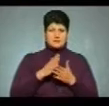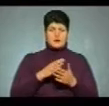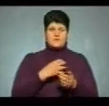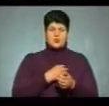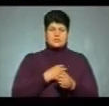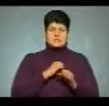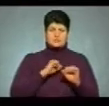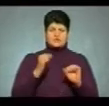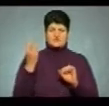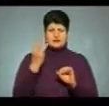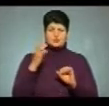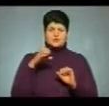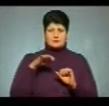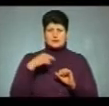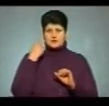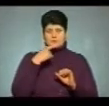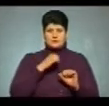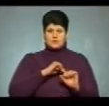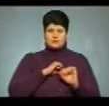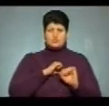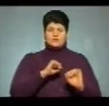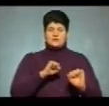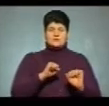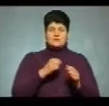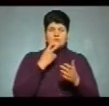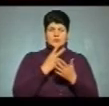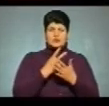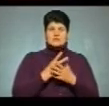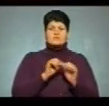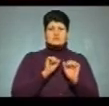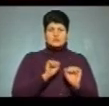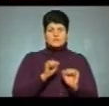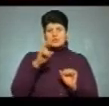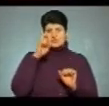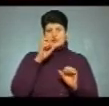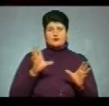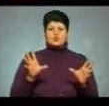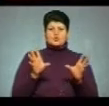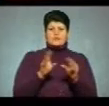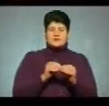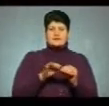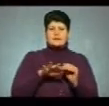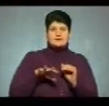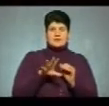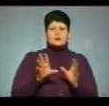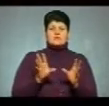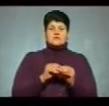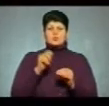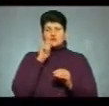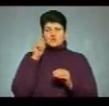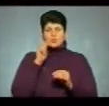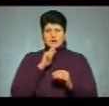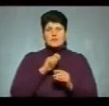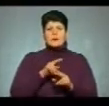мужність 3-го ступеня за особисту мужність і героїзм, виявлені у захисті державного суверенітету та територіальної цілісності